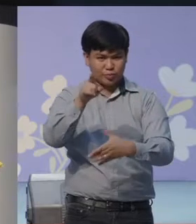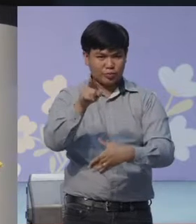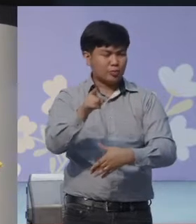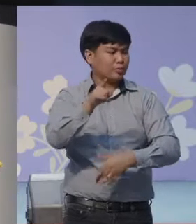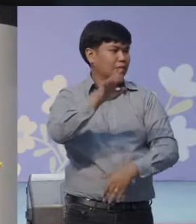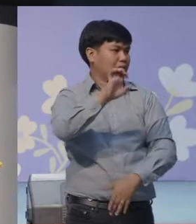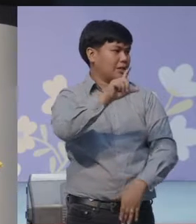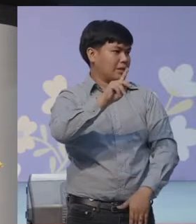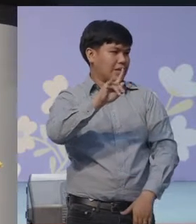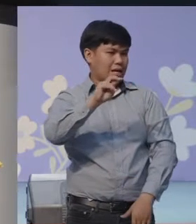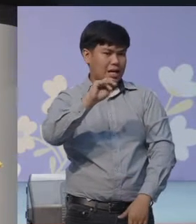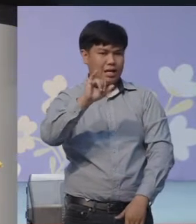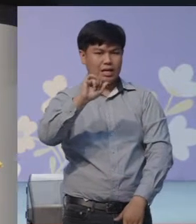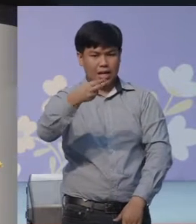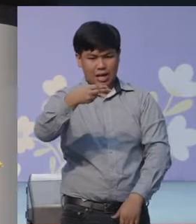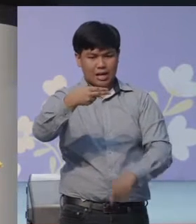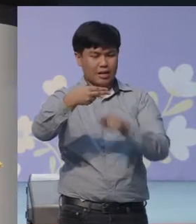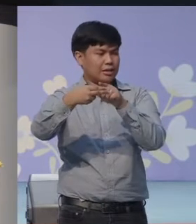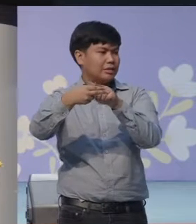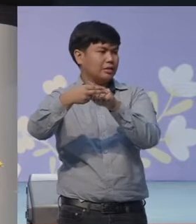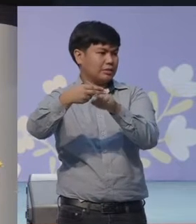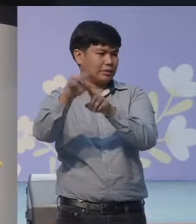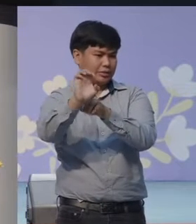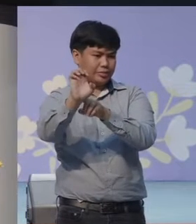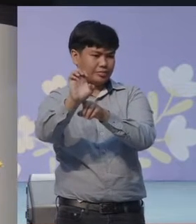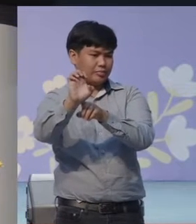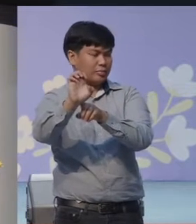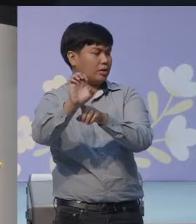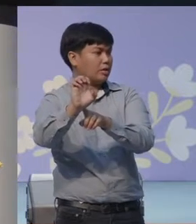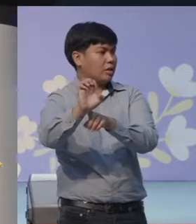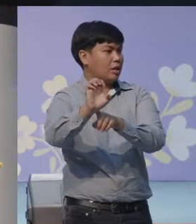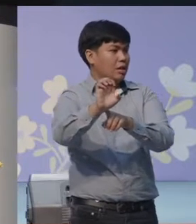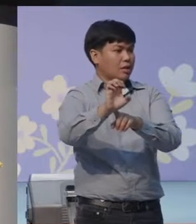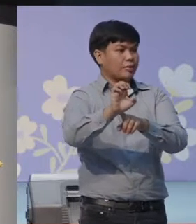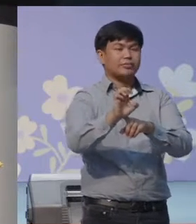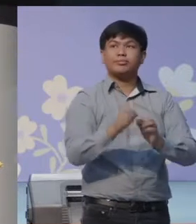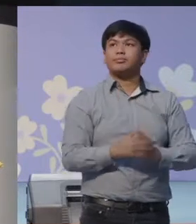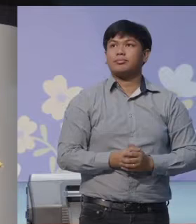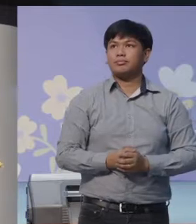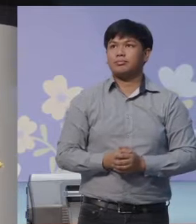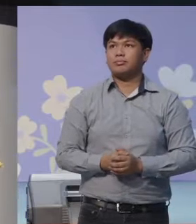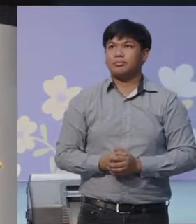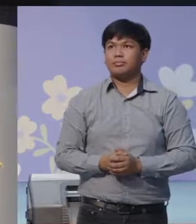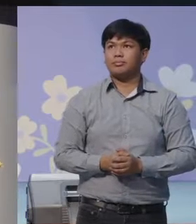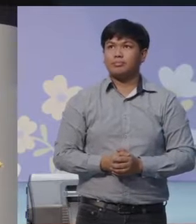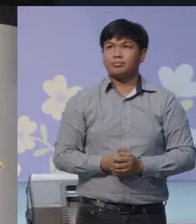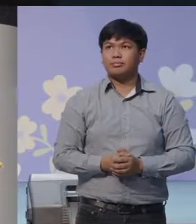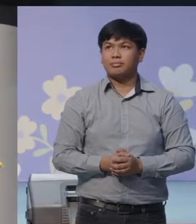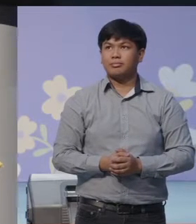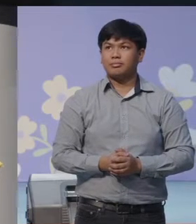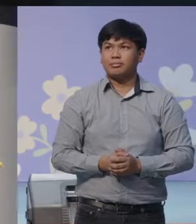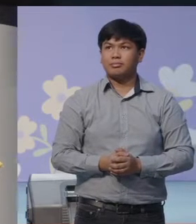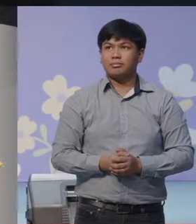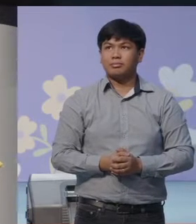siya nakatira kasama ni Elkana sa burol ng Ephraim. Kaburulan ng Ephraim.